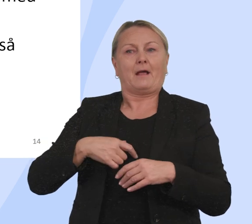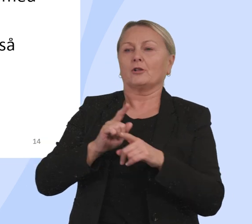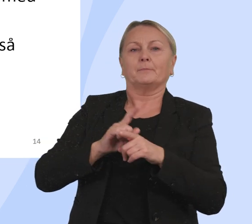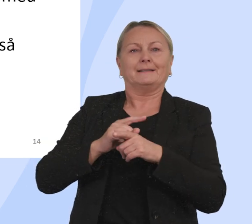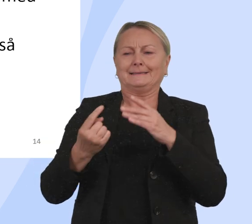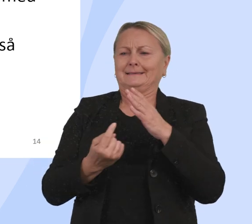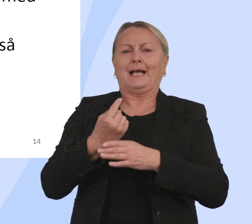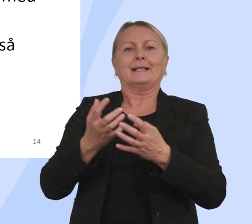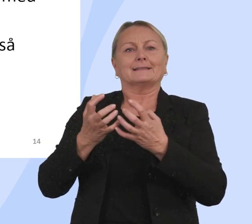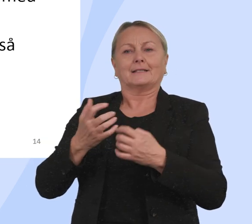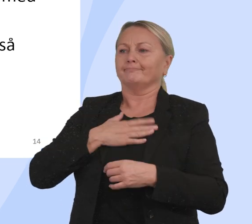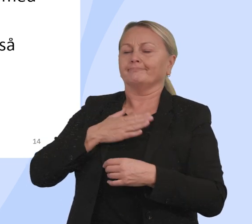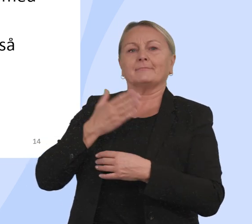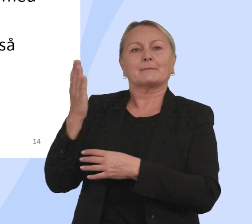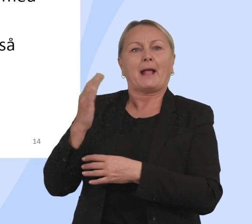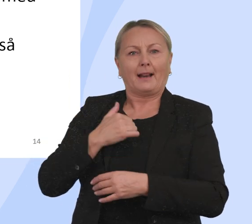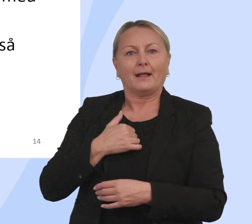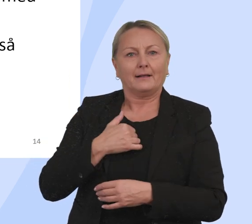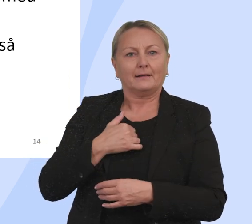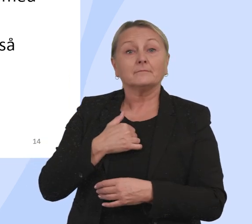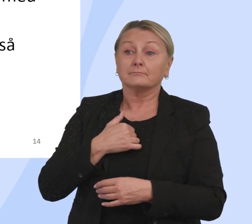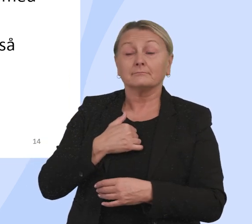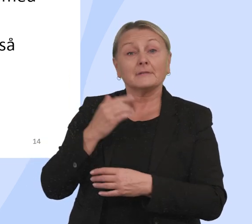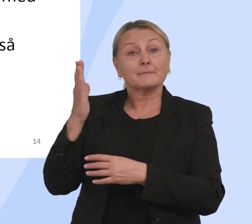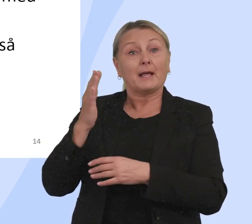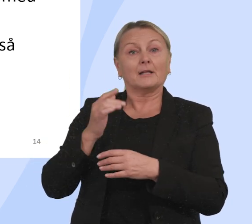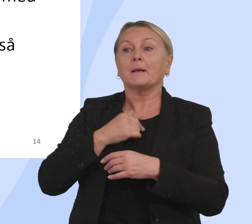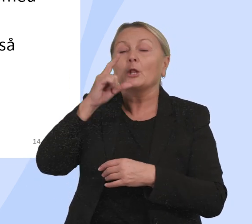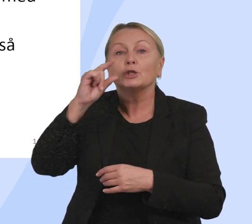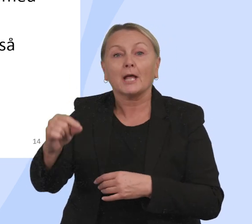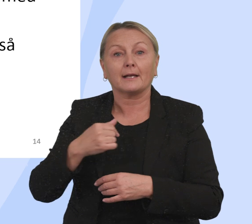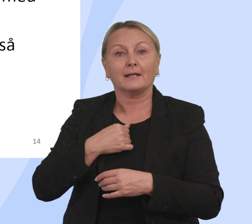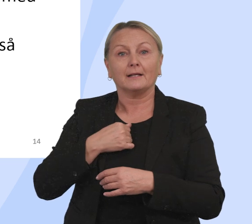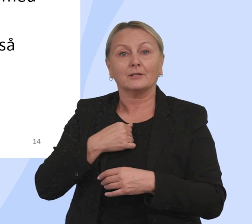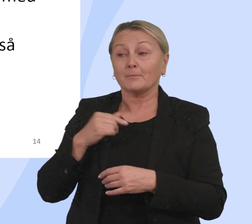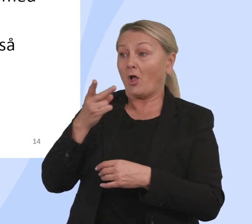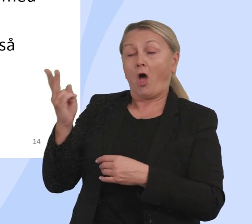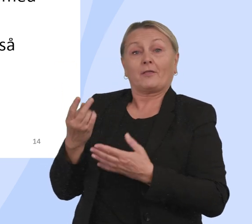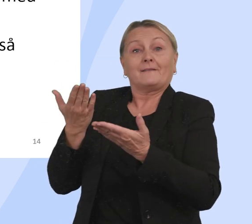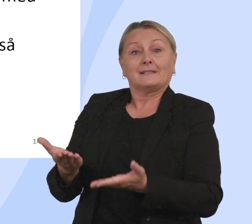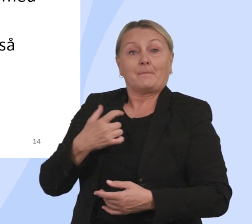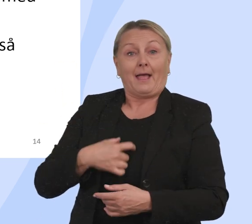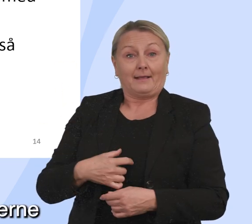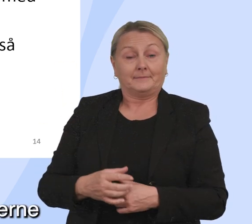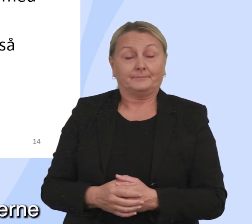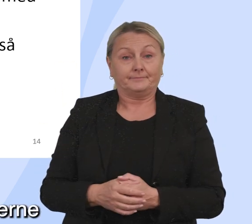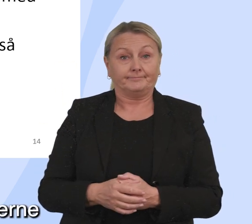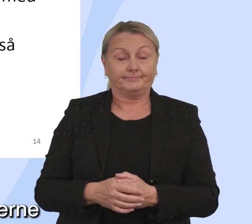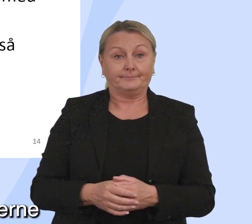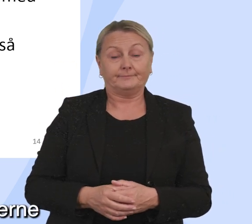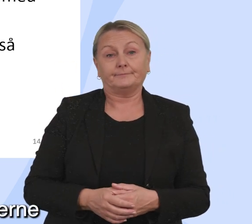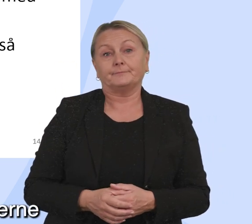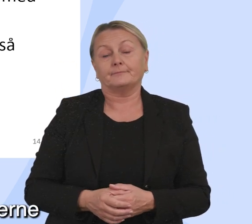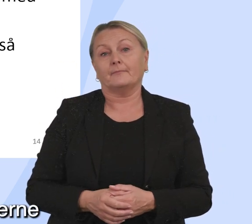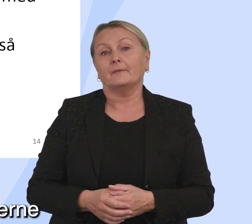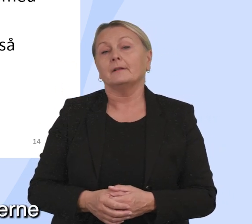vil gerne spejle det, som jeg bliver nysgerrig på, som en anden viser, som jeg tænker, ej, det vil jeg